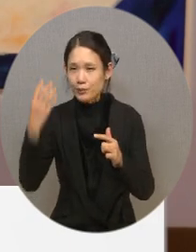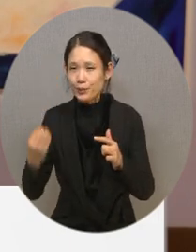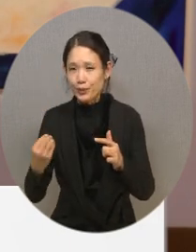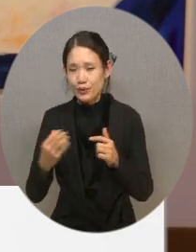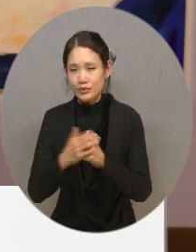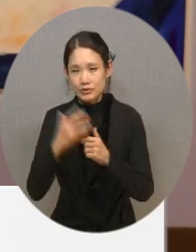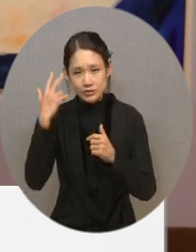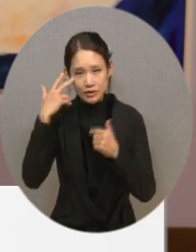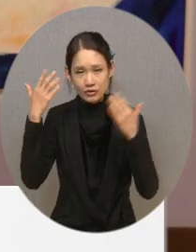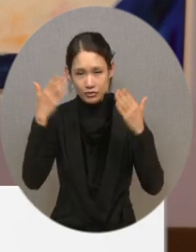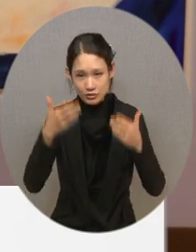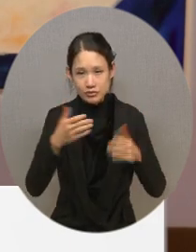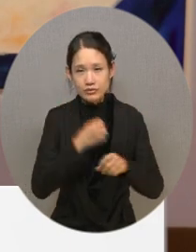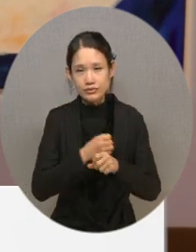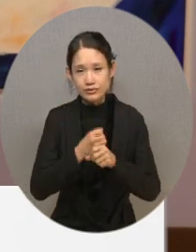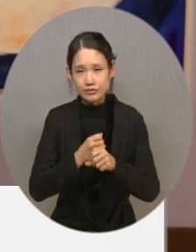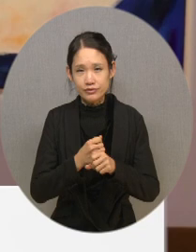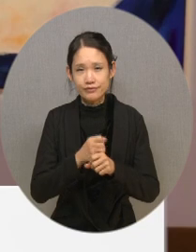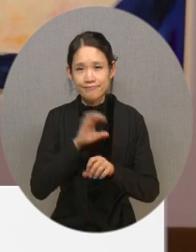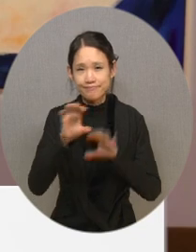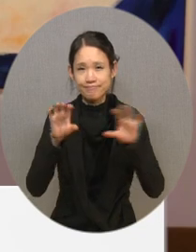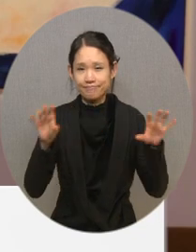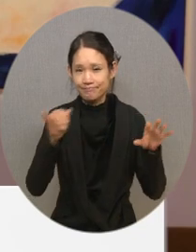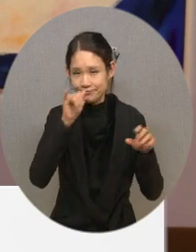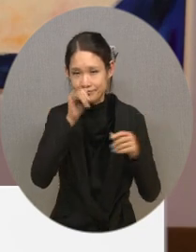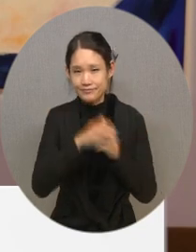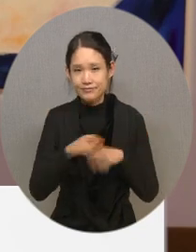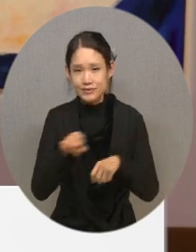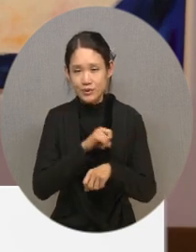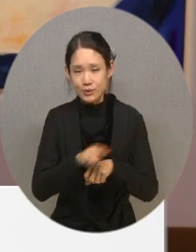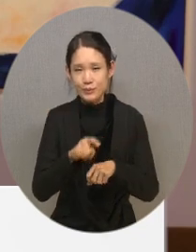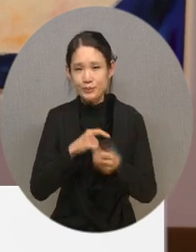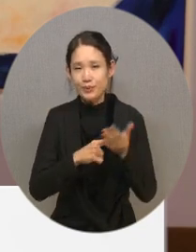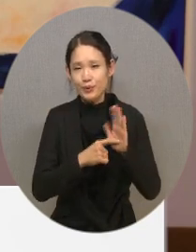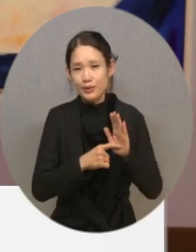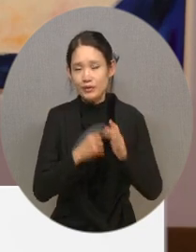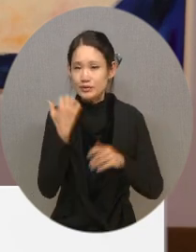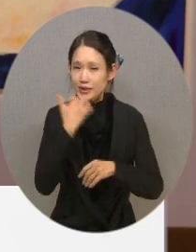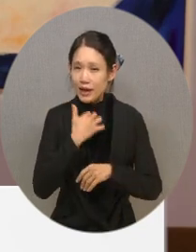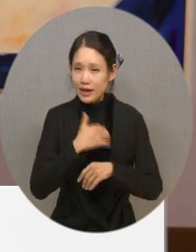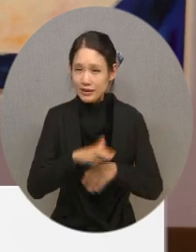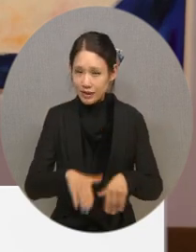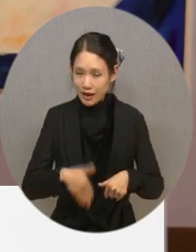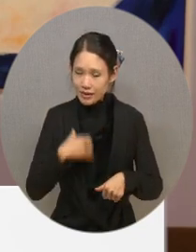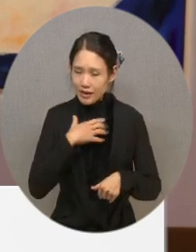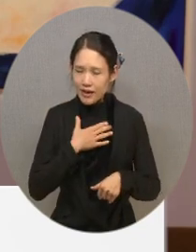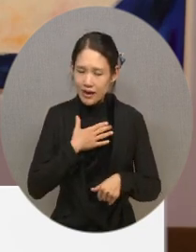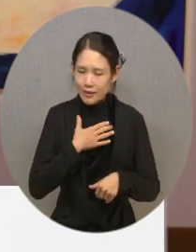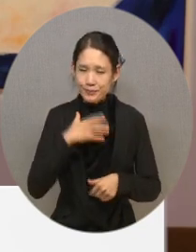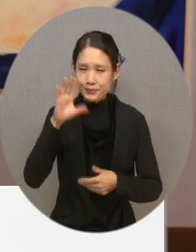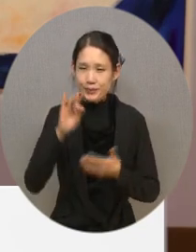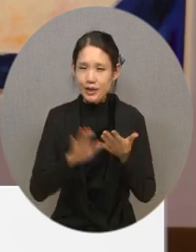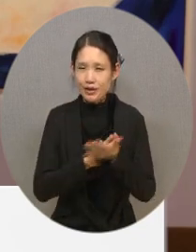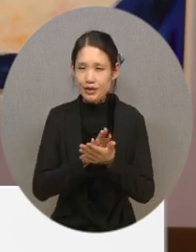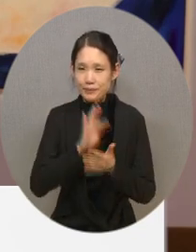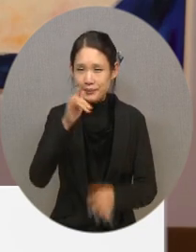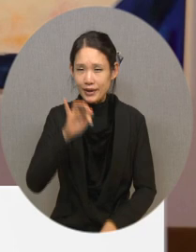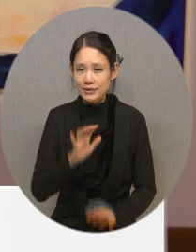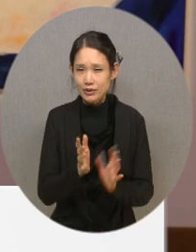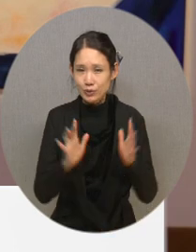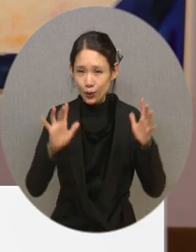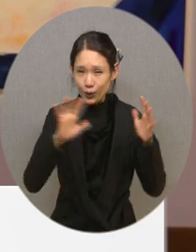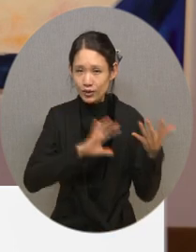집중도를 높일 수 있도록 배치되었습니다. 독특한 표현력과 색감, 따뜻한 감성이 어우러진 백색 도자기의